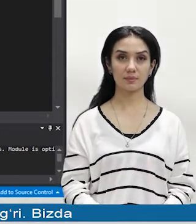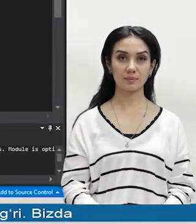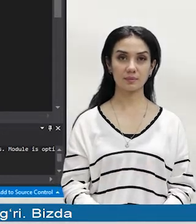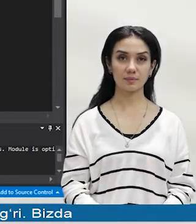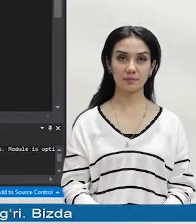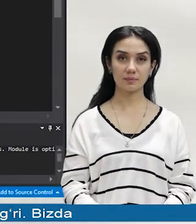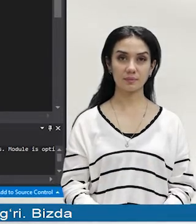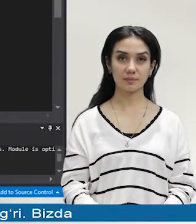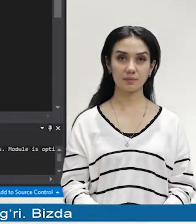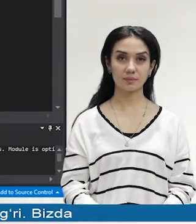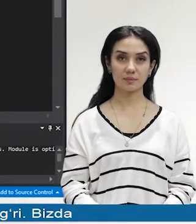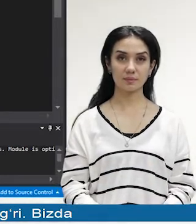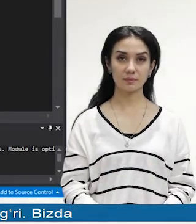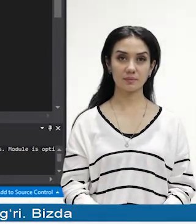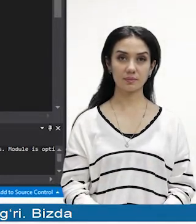Tushunarli.